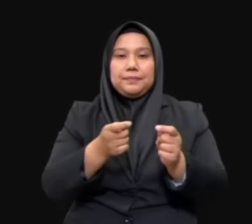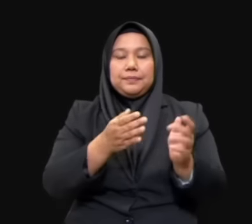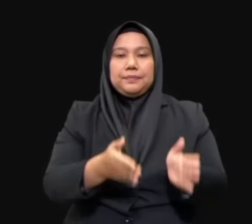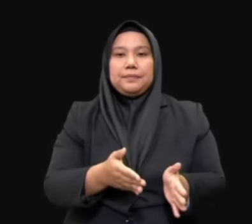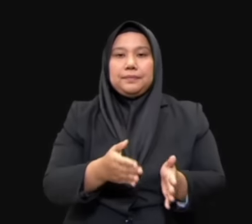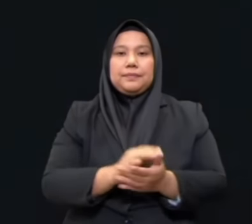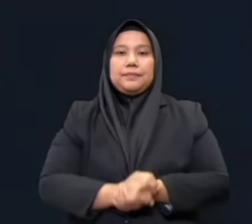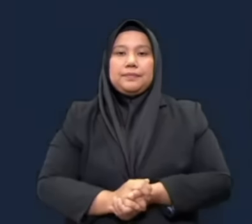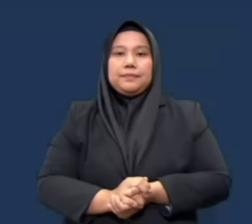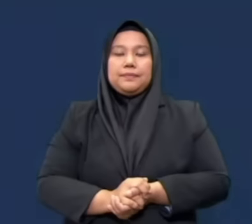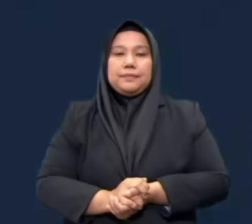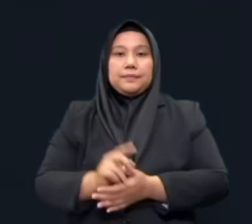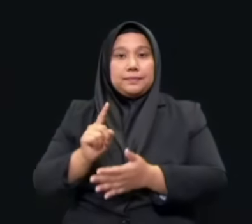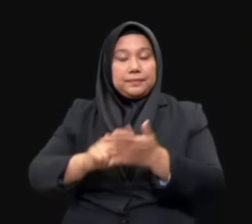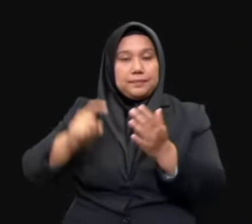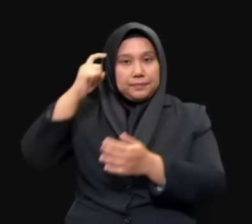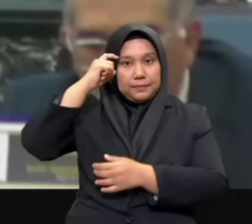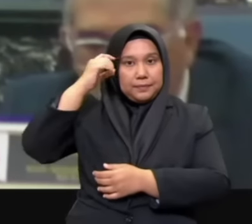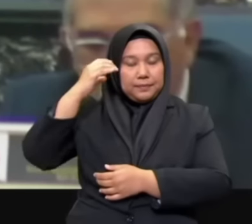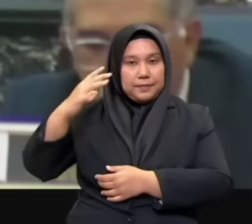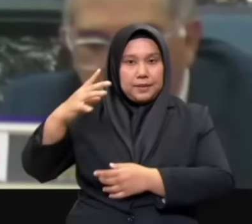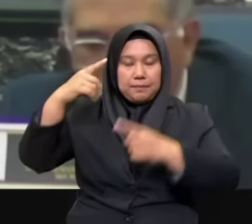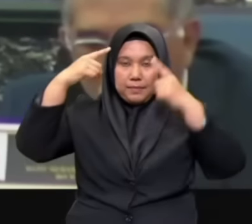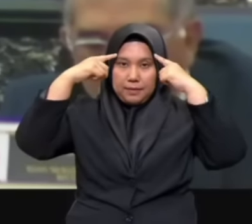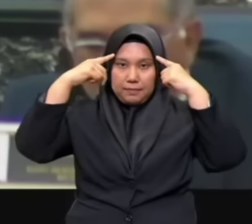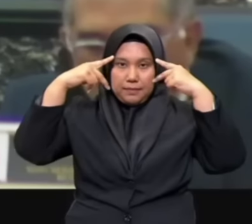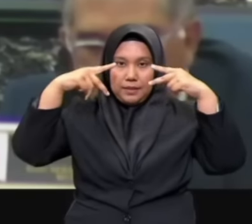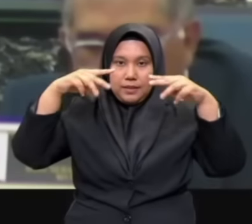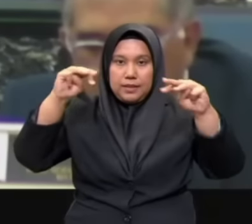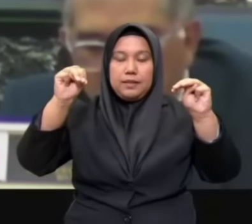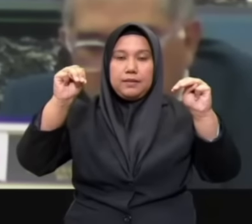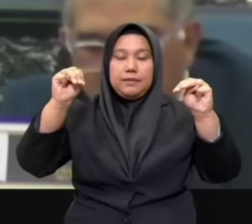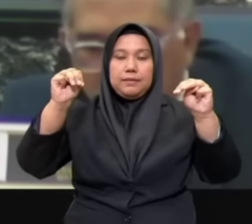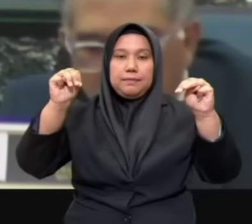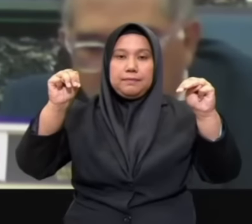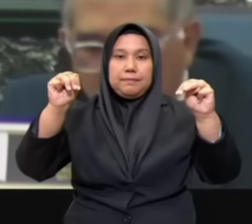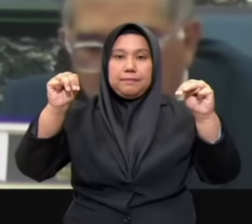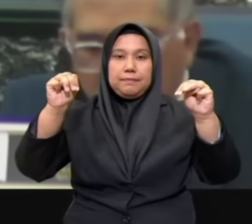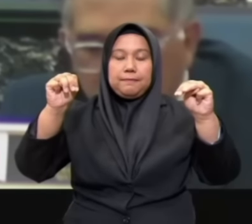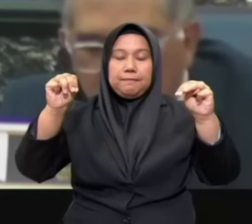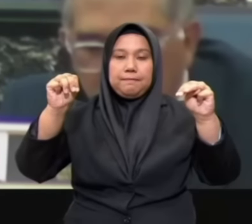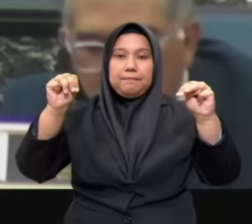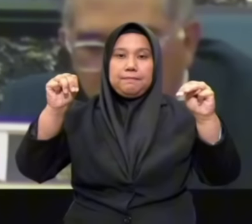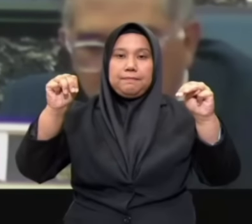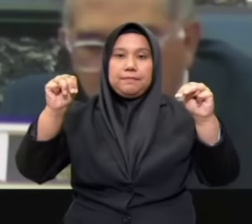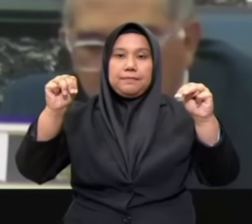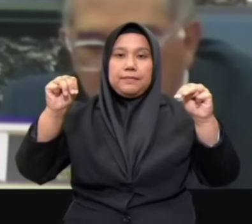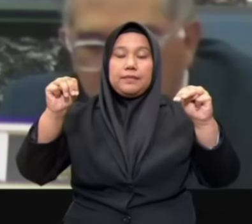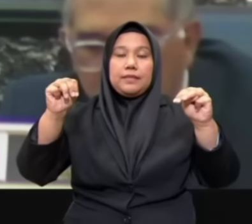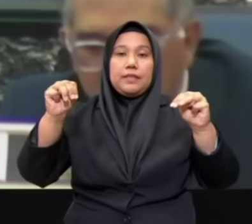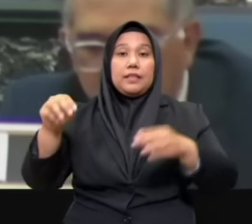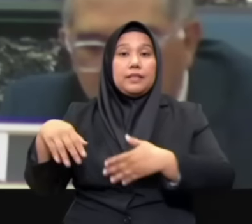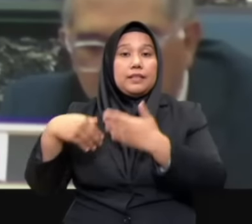Apa pandangan Yang Amat Berhormat Perdana Menteri jika saya ada